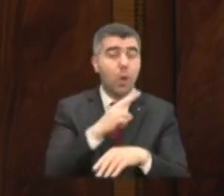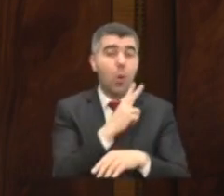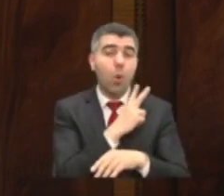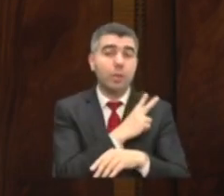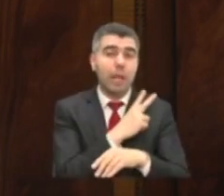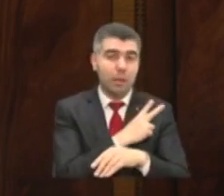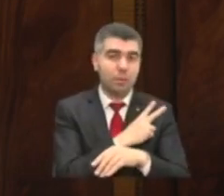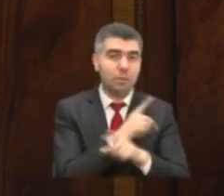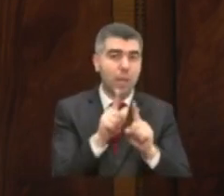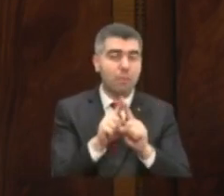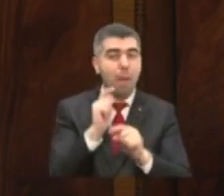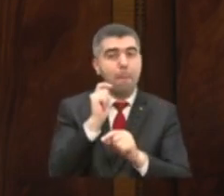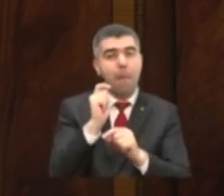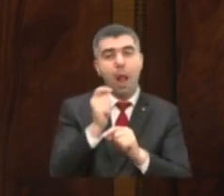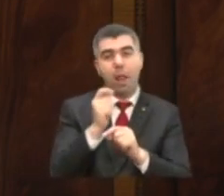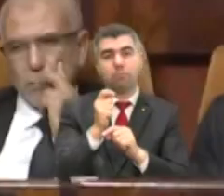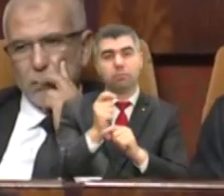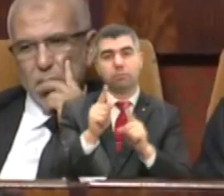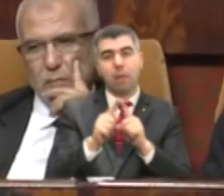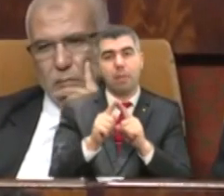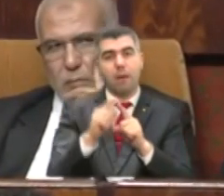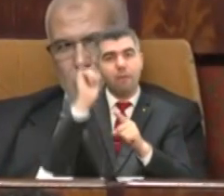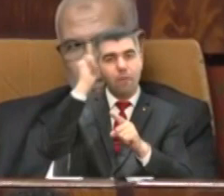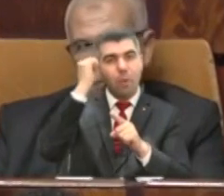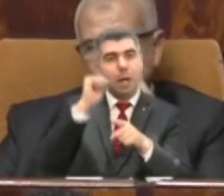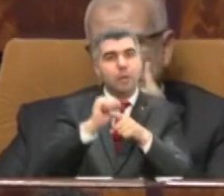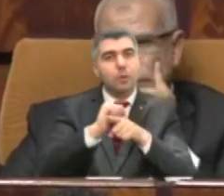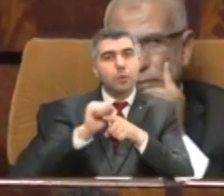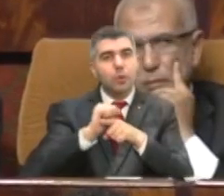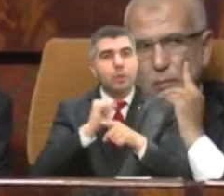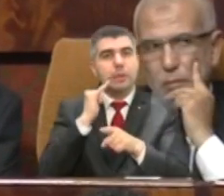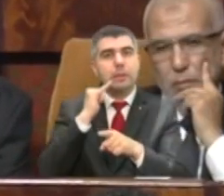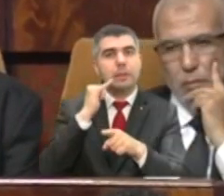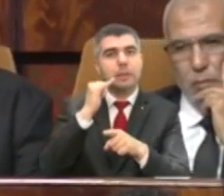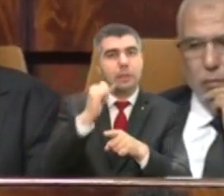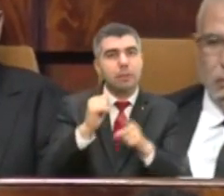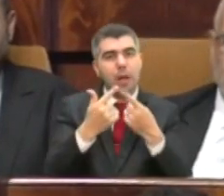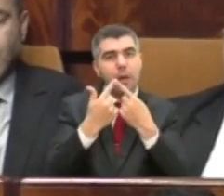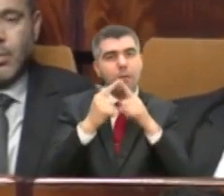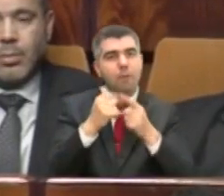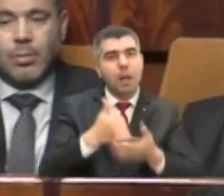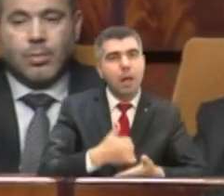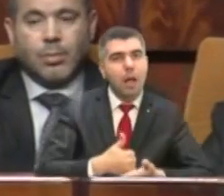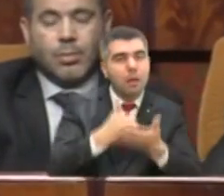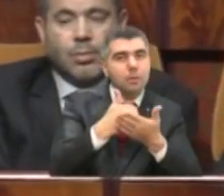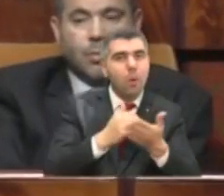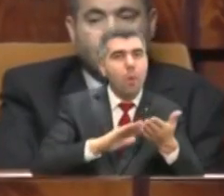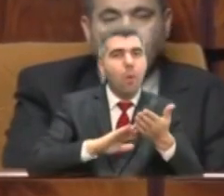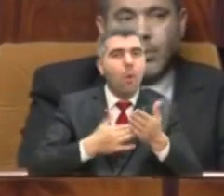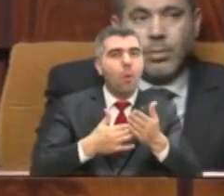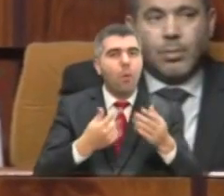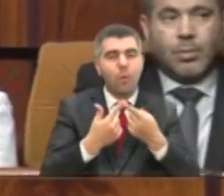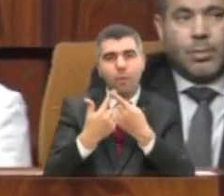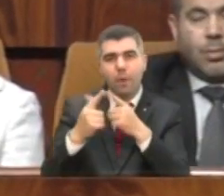ومؤهلة بالتكوين المستمر والتكوين الدائم مع ضمان التحفيزات الضرورية لتوفير العيش الكريم